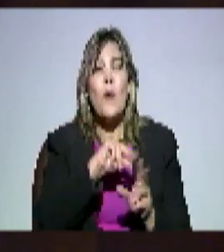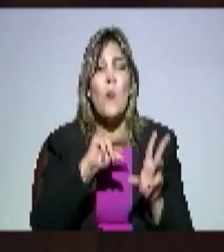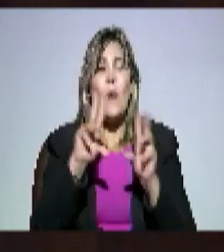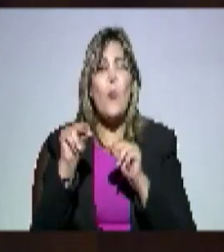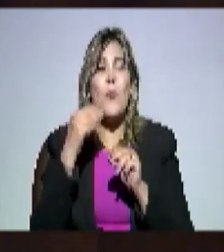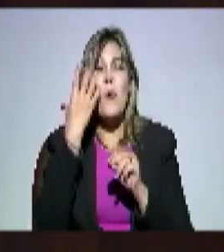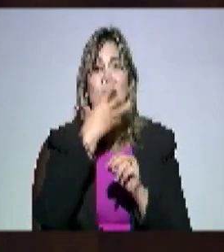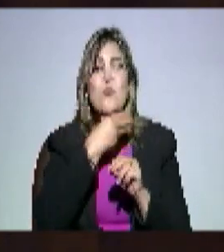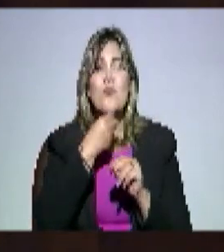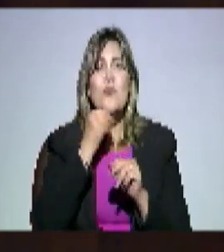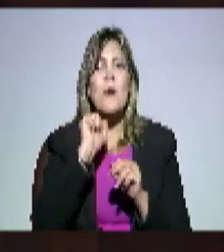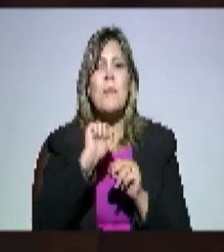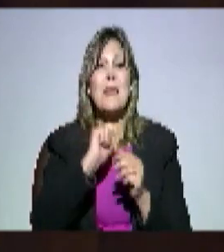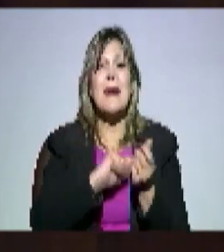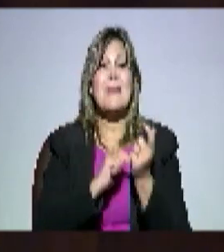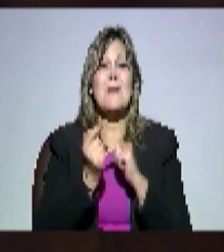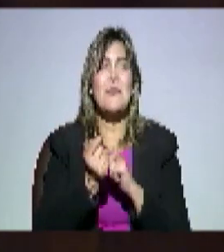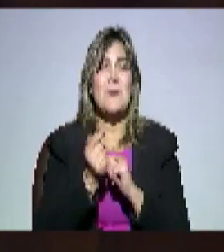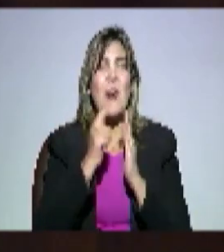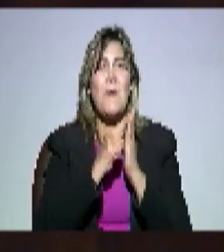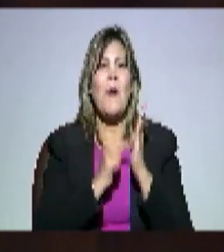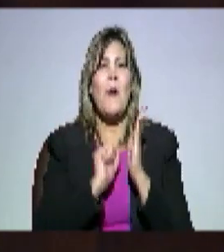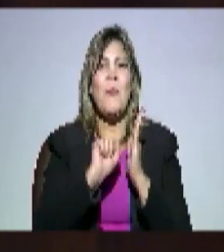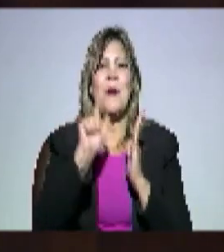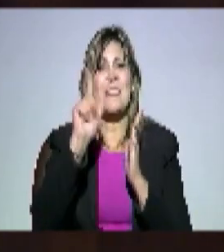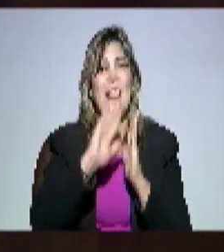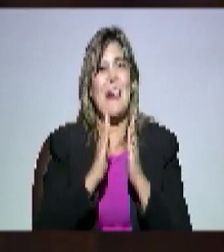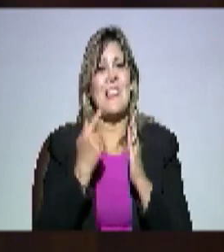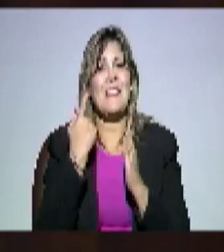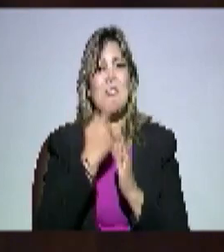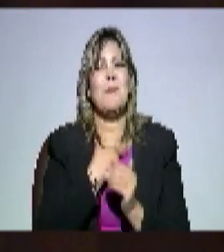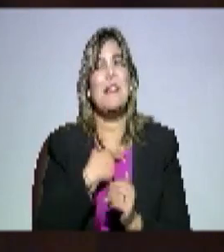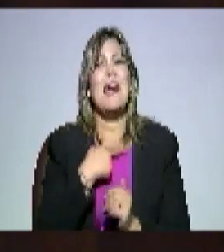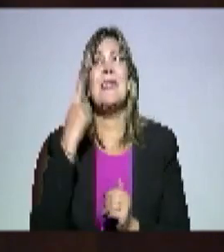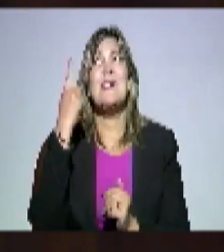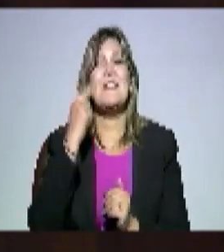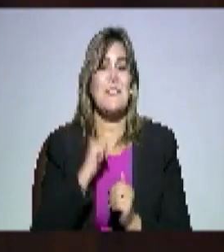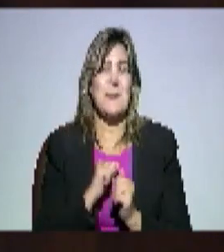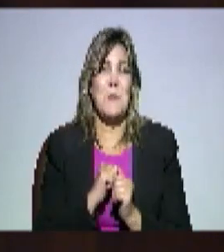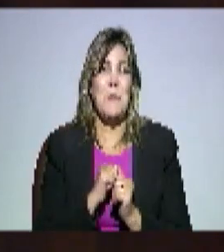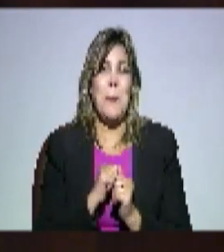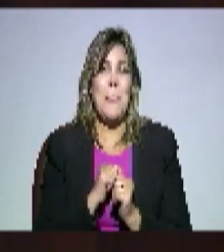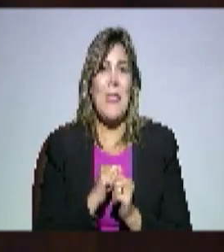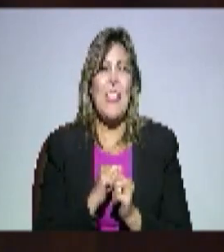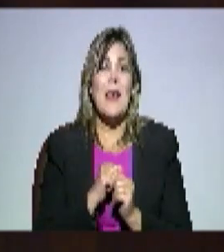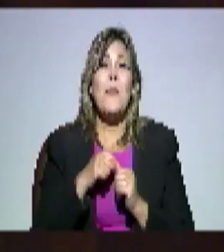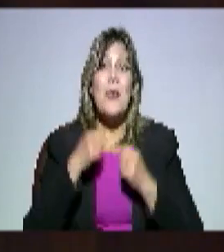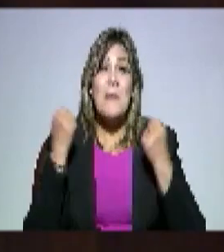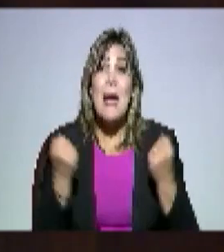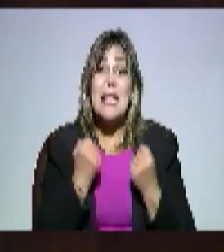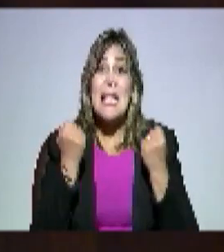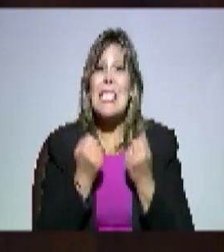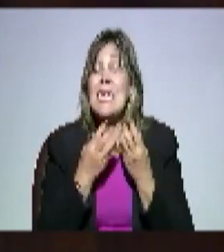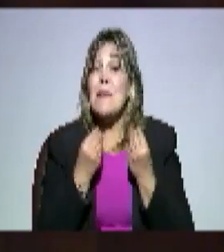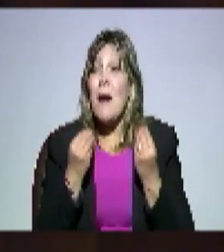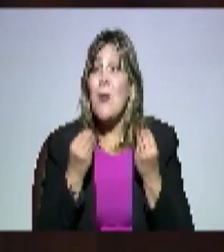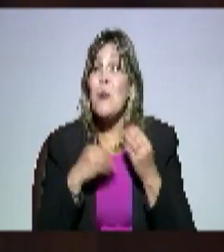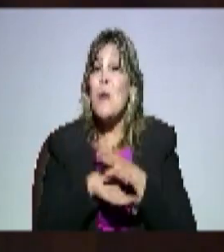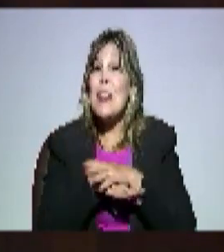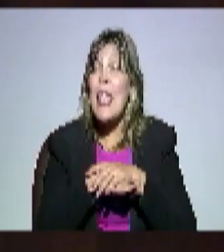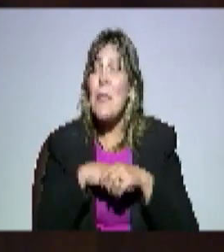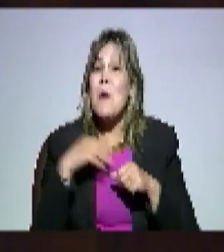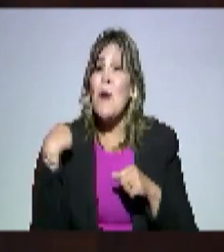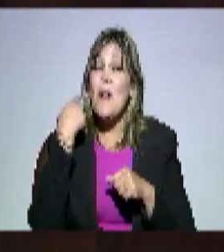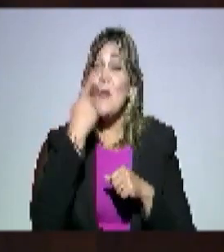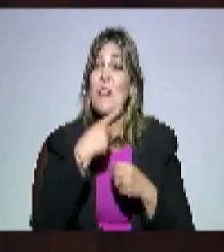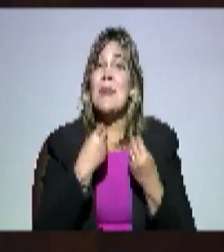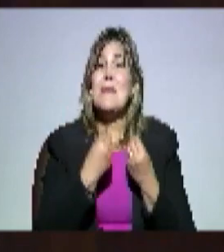لتنفيذ وصيه المسيح طبعا نحتاج بقى نطبقها على بقيه الوصايا ويبقى تدريب لذيذ نعمله القديسين